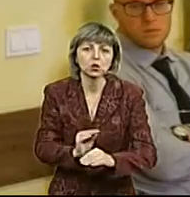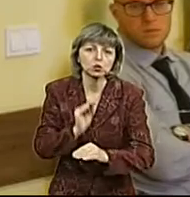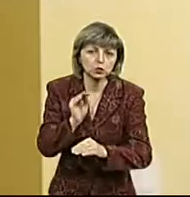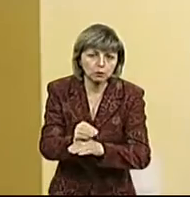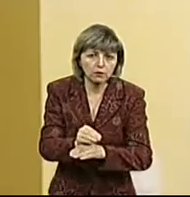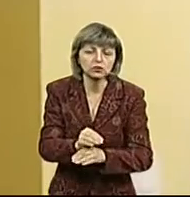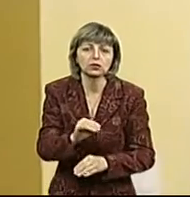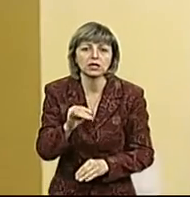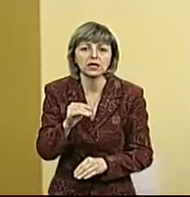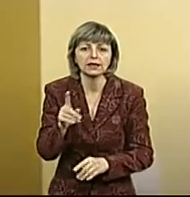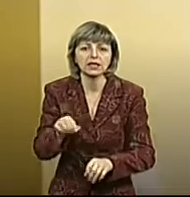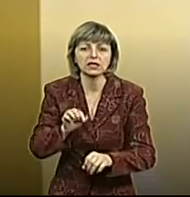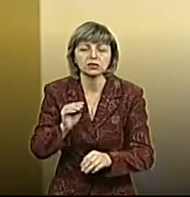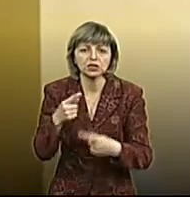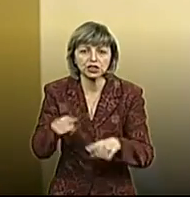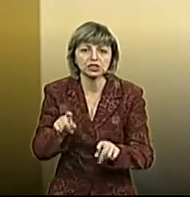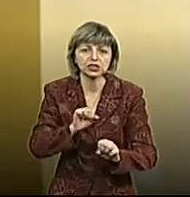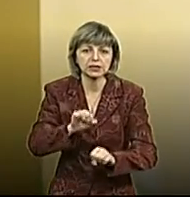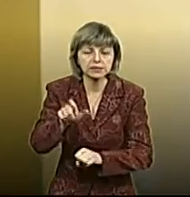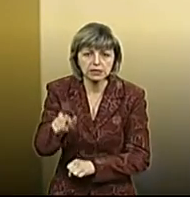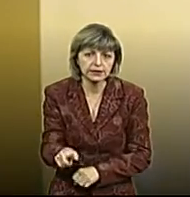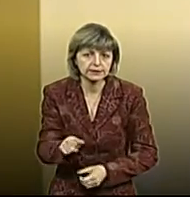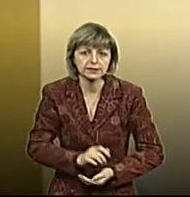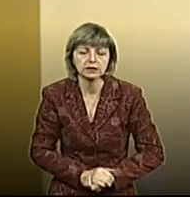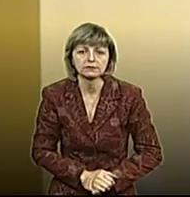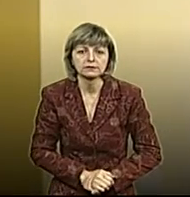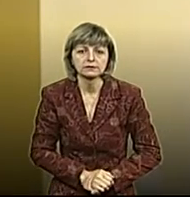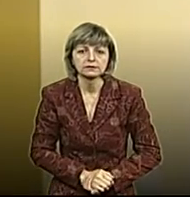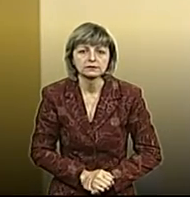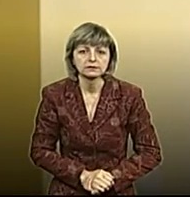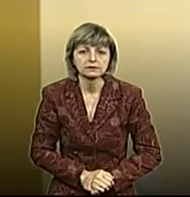інший захисник. Я вважаю як захисник, що суддя Костюкевич